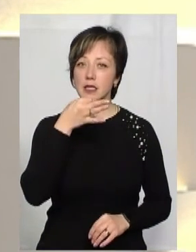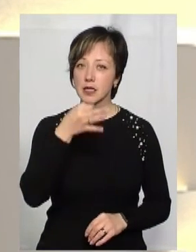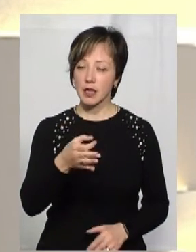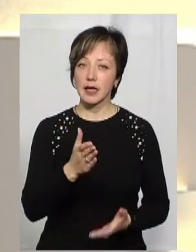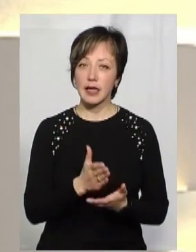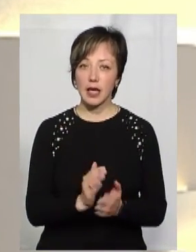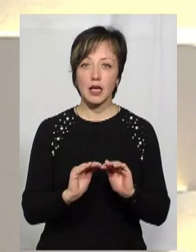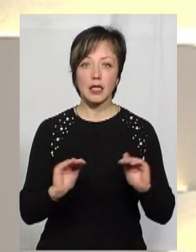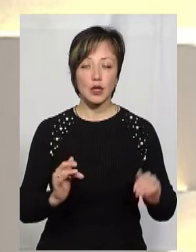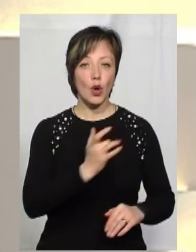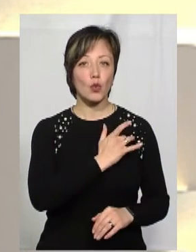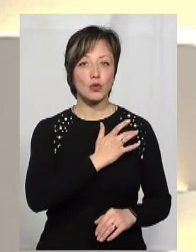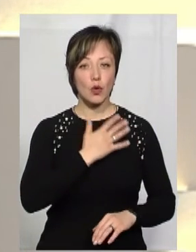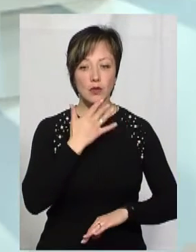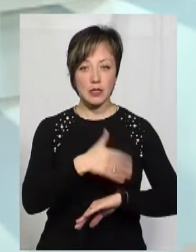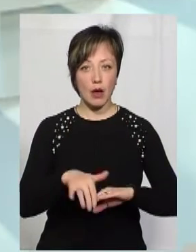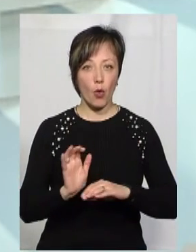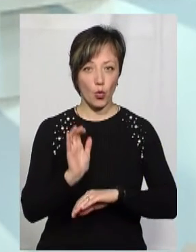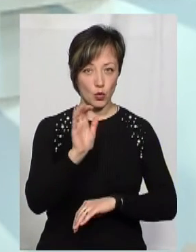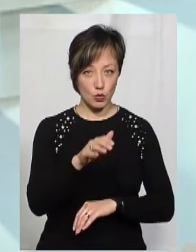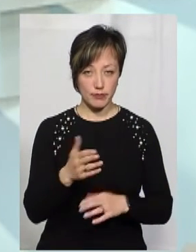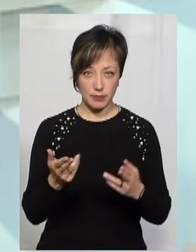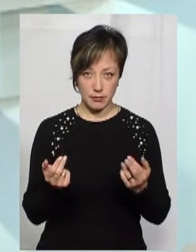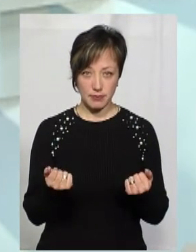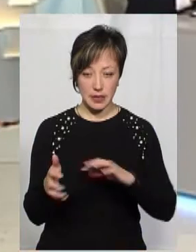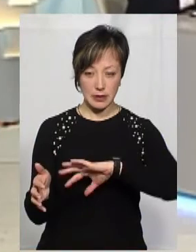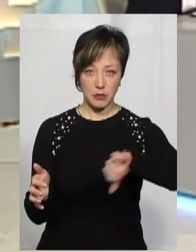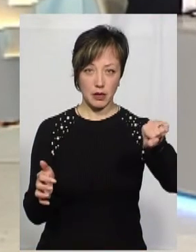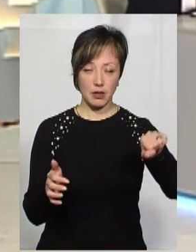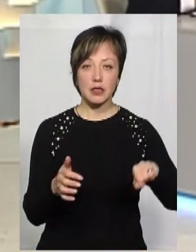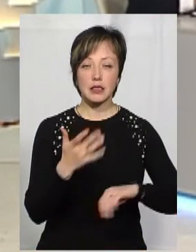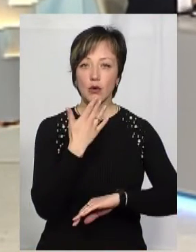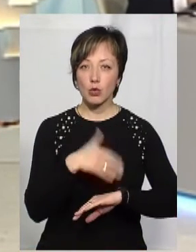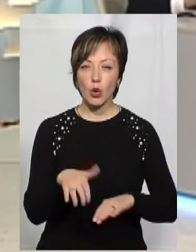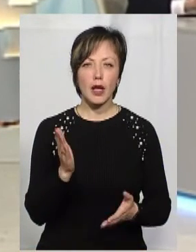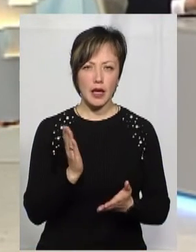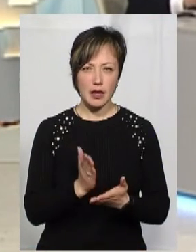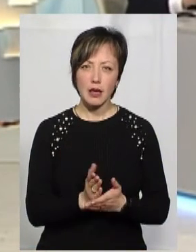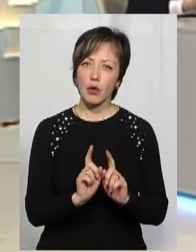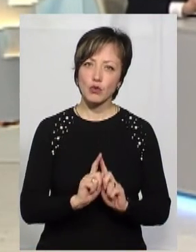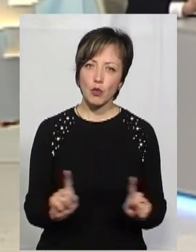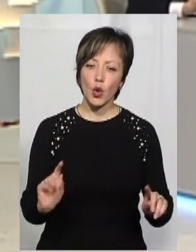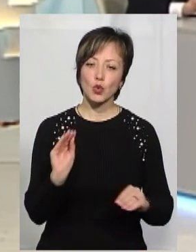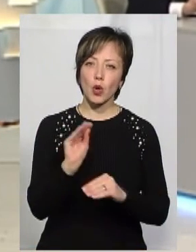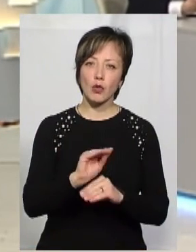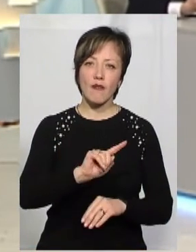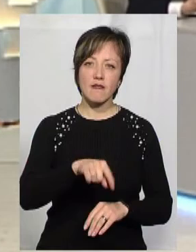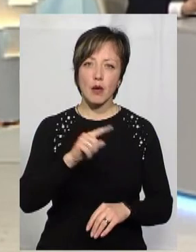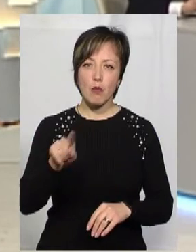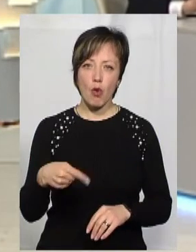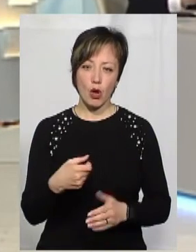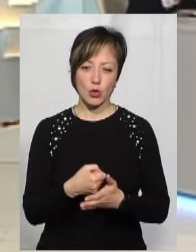які усиновлені за кордон. Так. Чи є якісь особливі додаткові вимоги